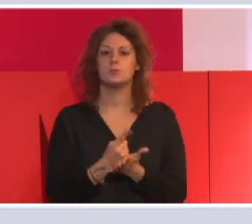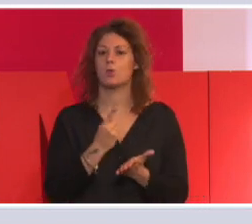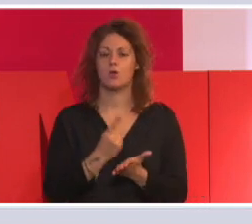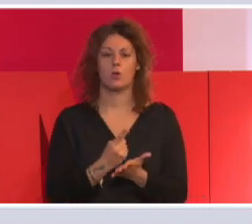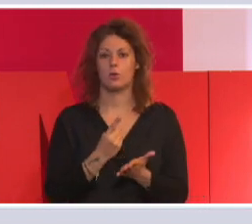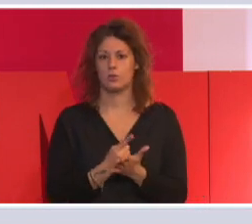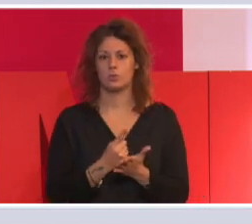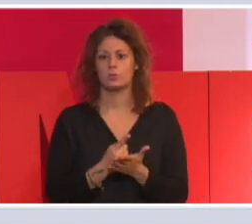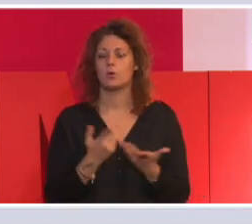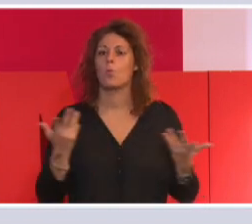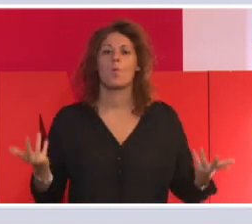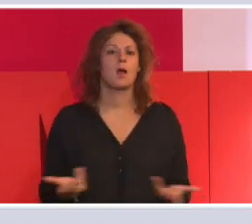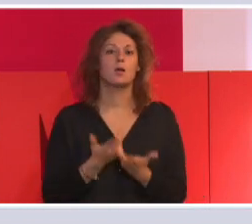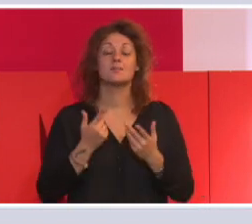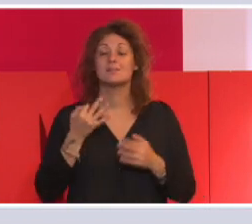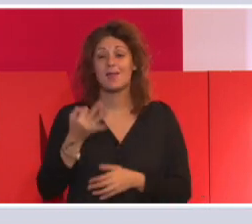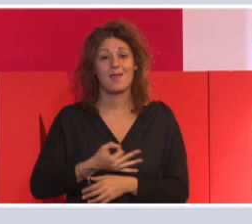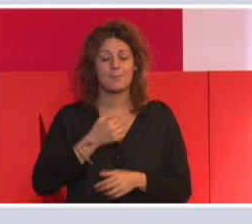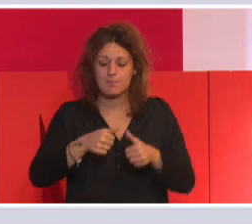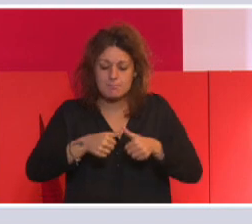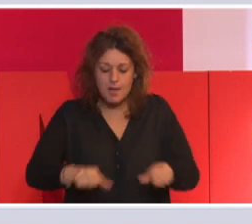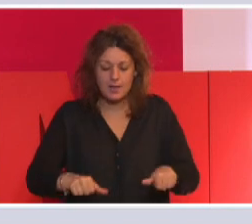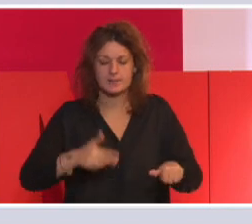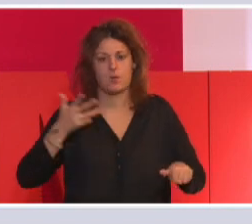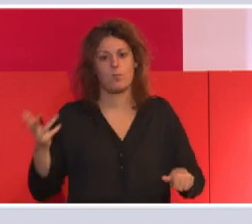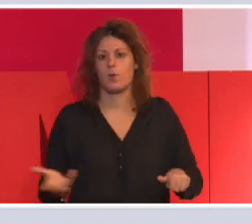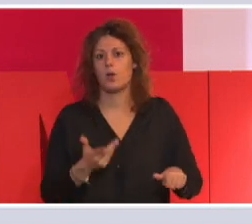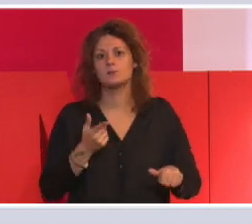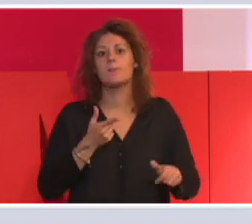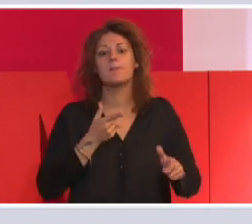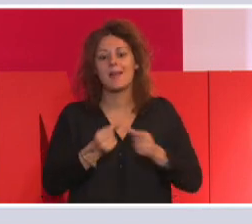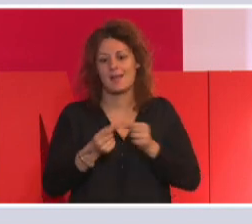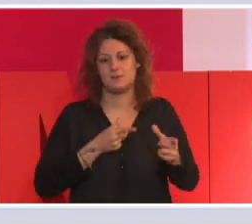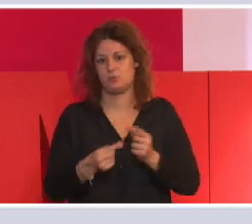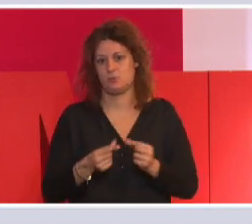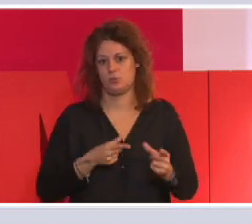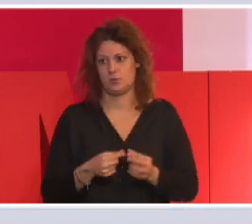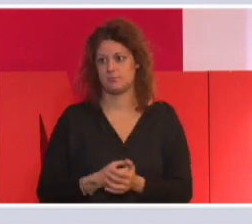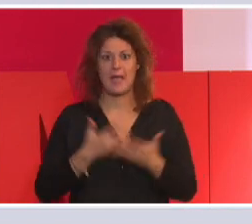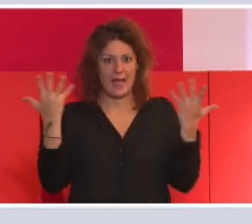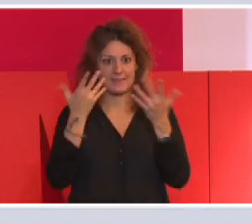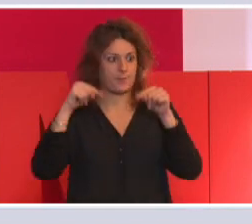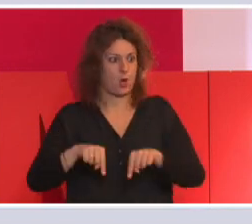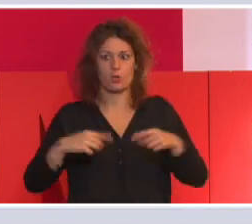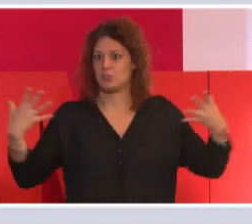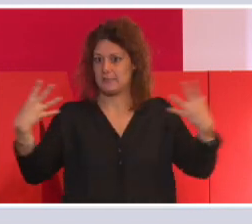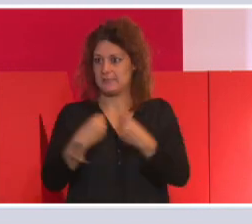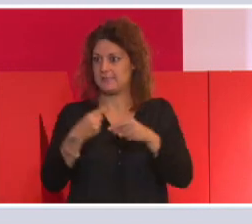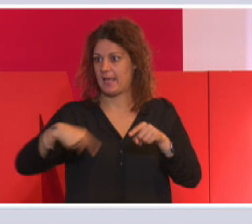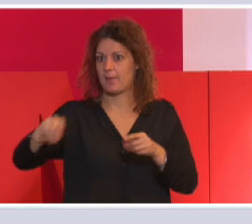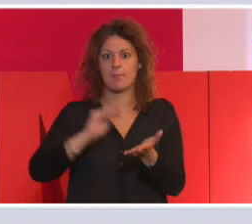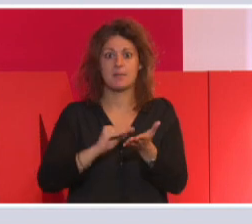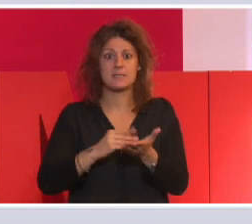qualche base neurobiologica che ci permetta di fare questo ciò che ci permetta di essere ad esempio qui tutti insieme oggi a parlare di questi aspetti